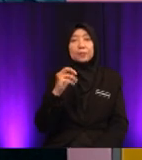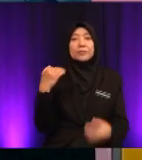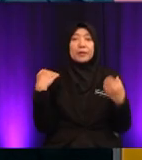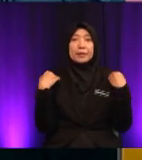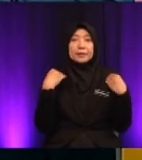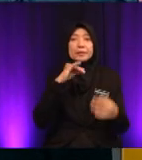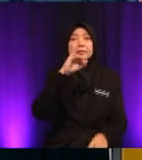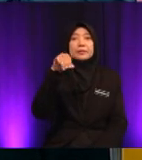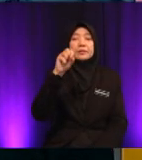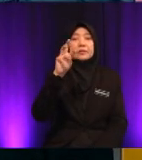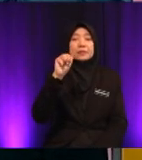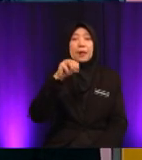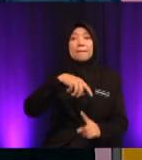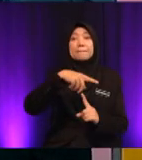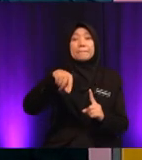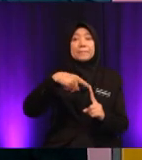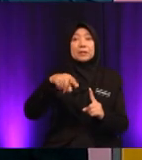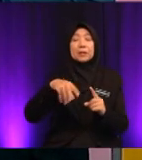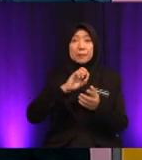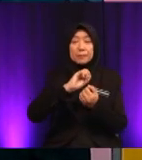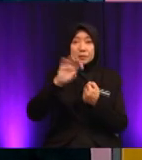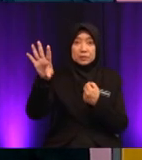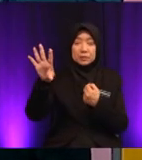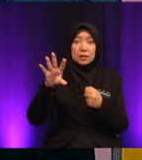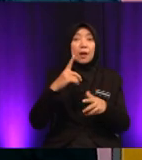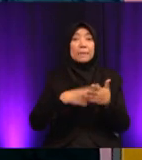elektron ini dipancarkan melalui iklan